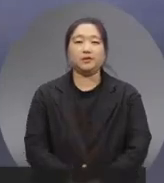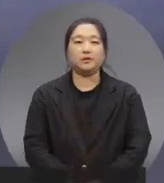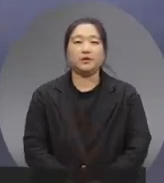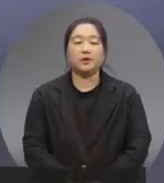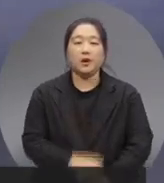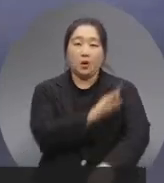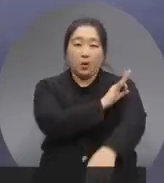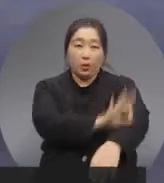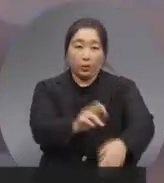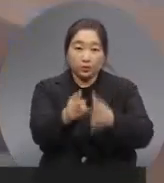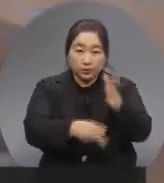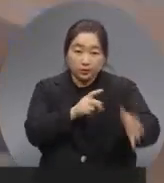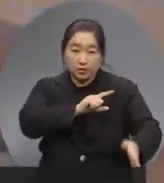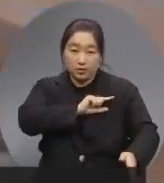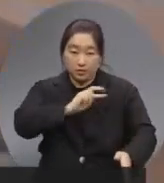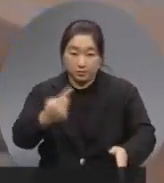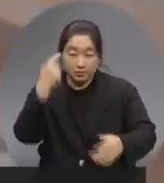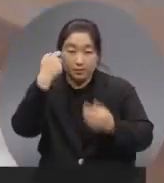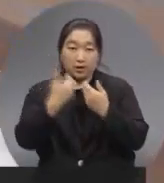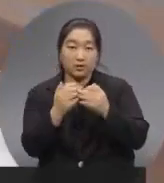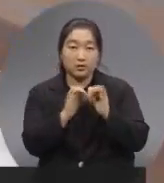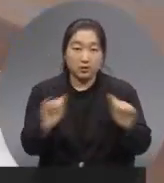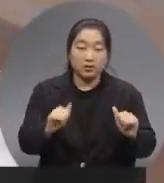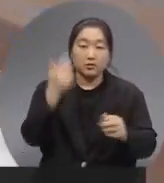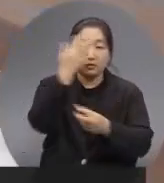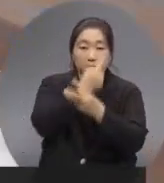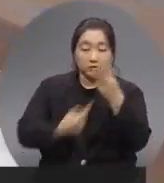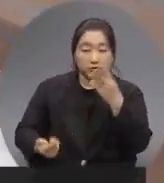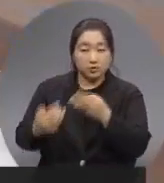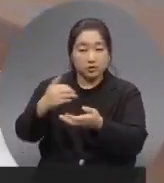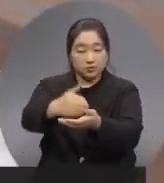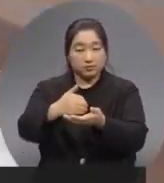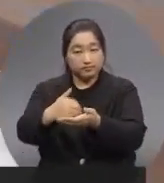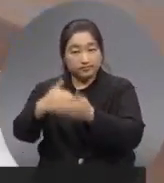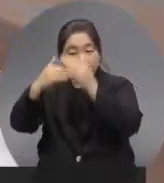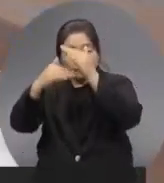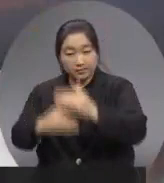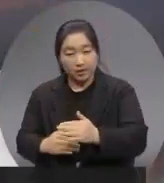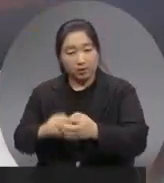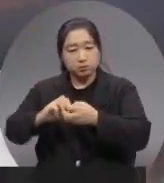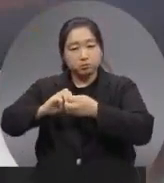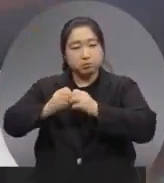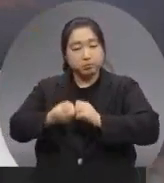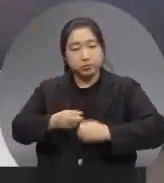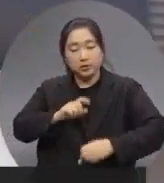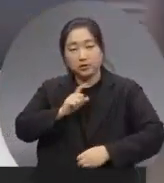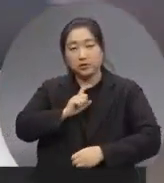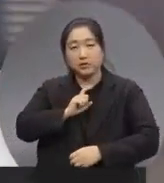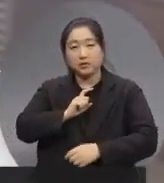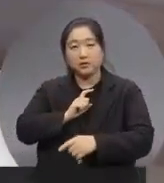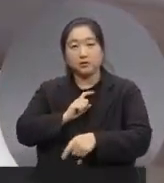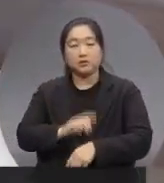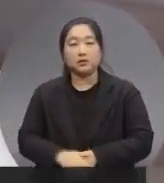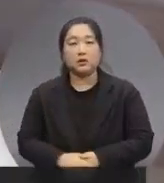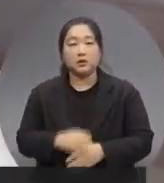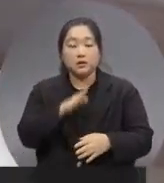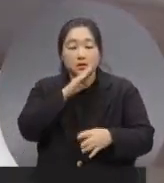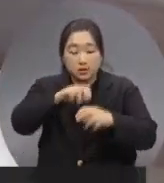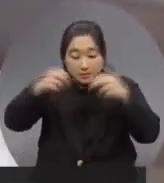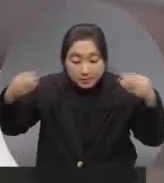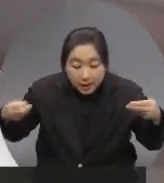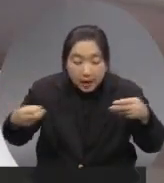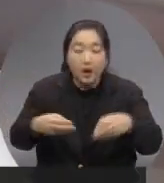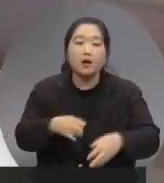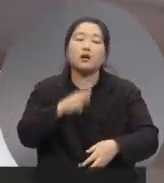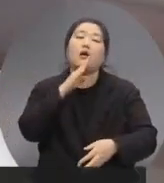오송역 개명 반대 주민들이 청주시의 의견 수렴 과정에 짜 맞추기 의혹을 제기했습니다 실제 들여다보니